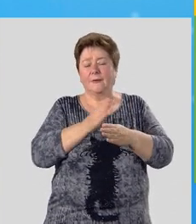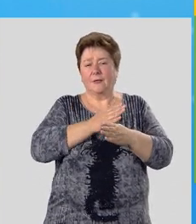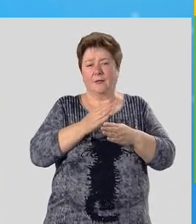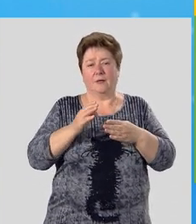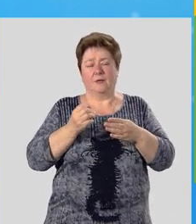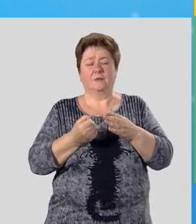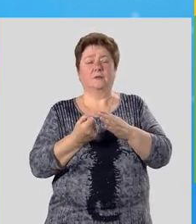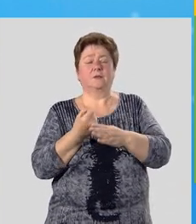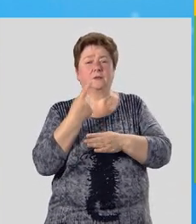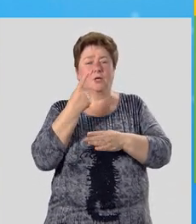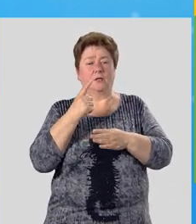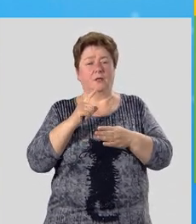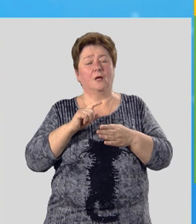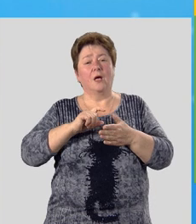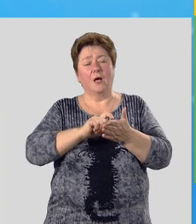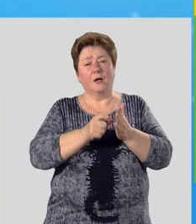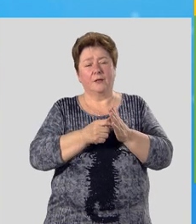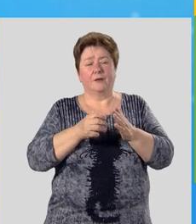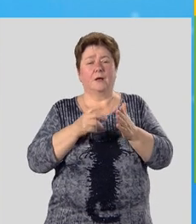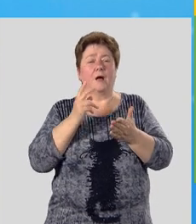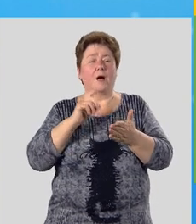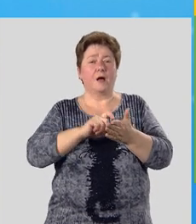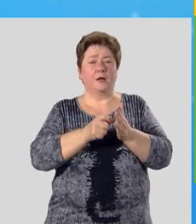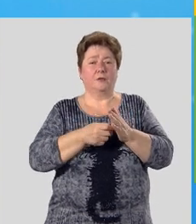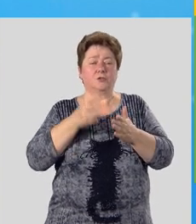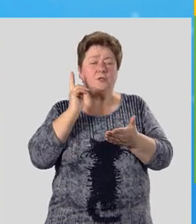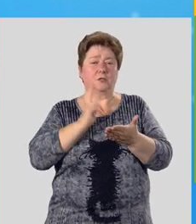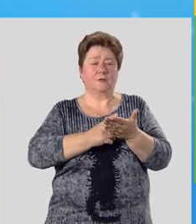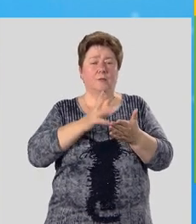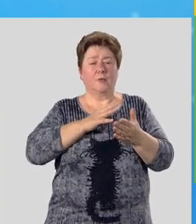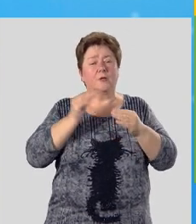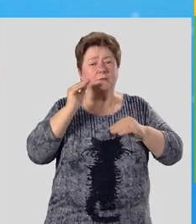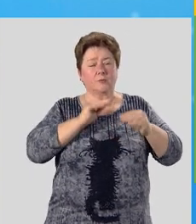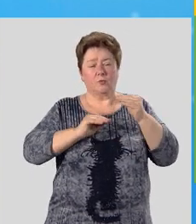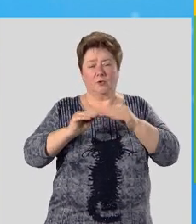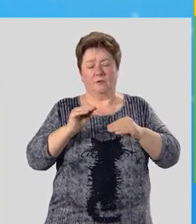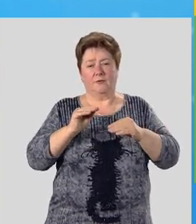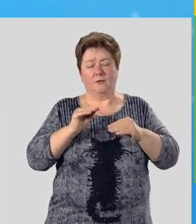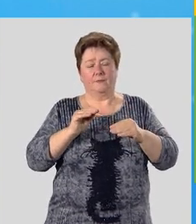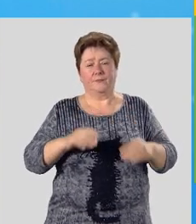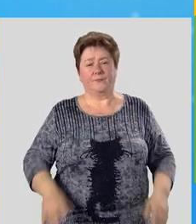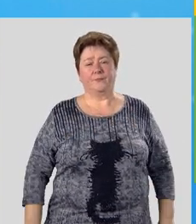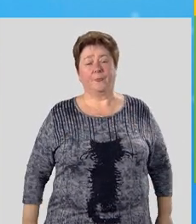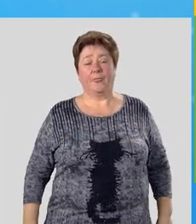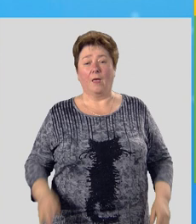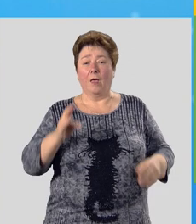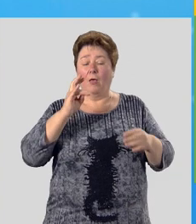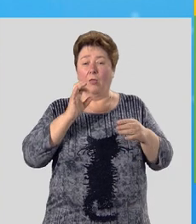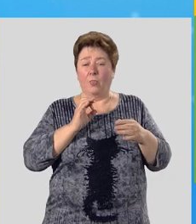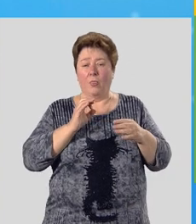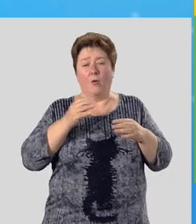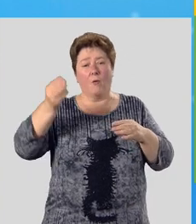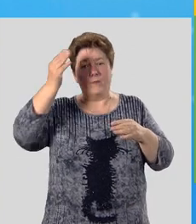деления исходной клетки. Клеточная теория в основном была сформулирована. Однако